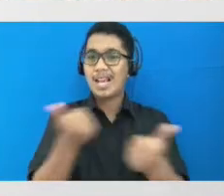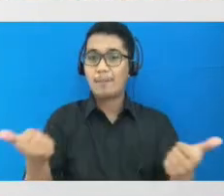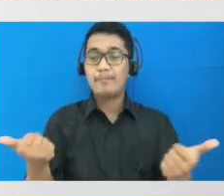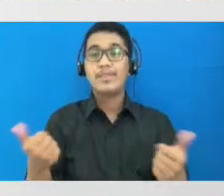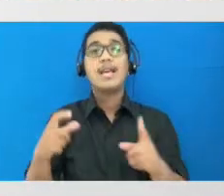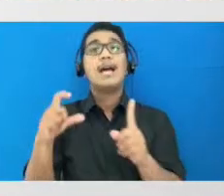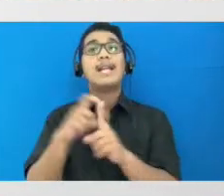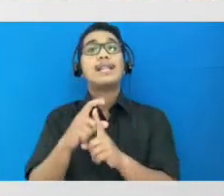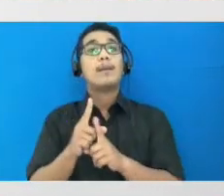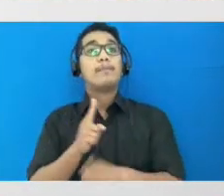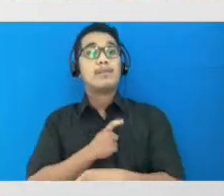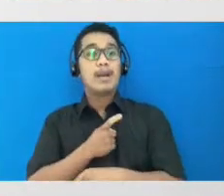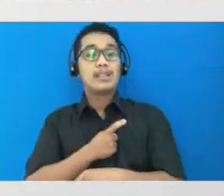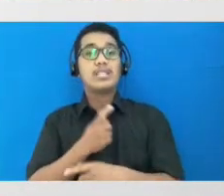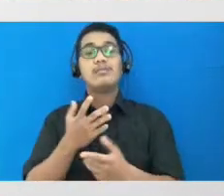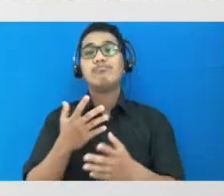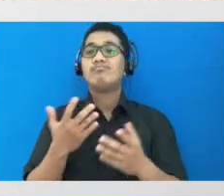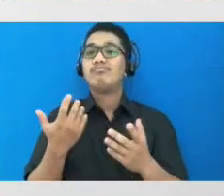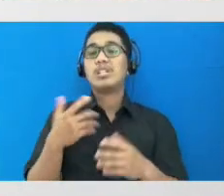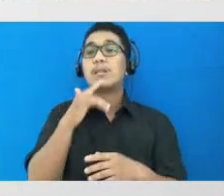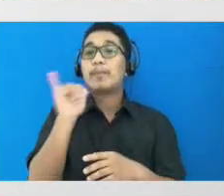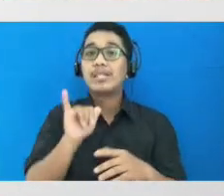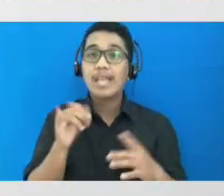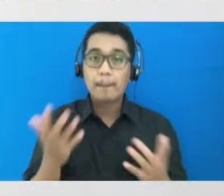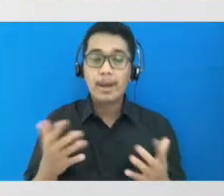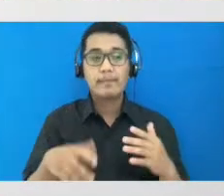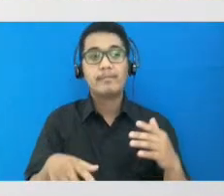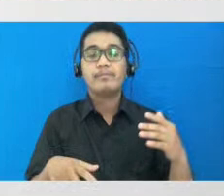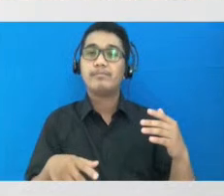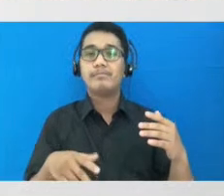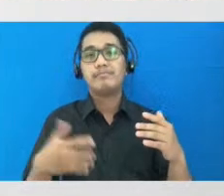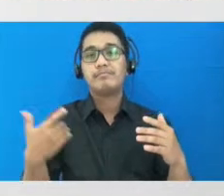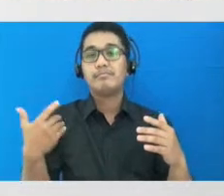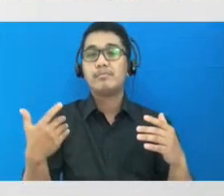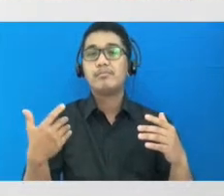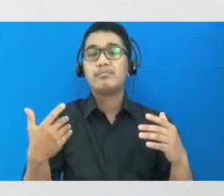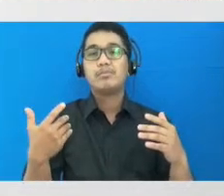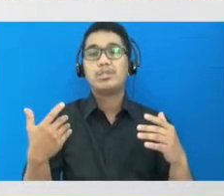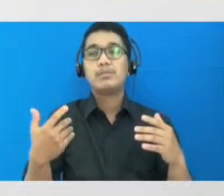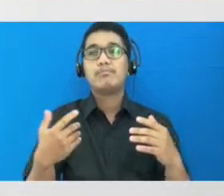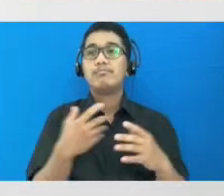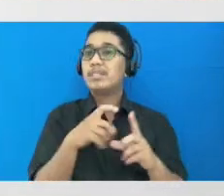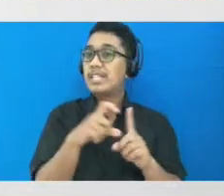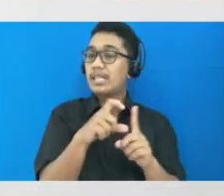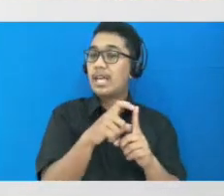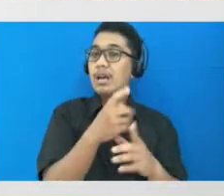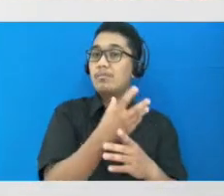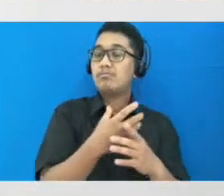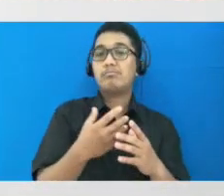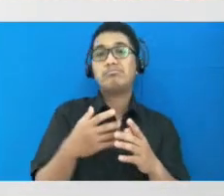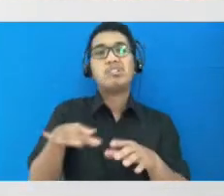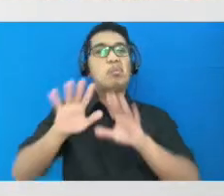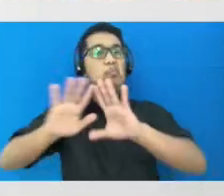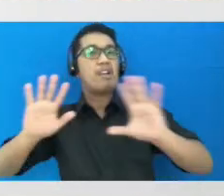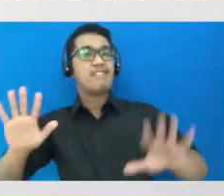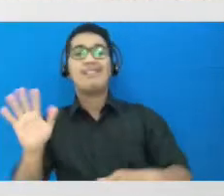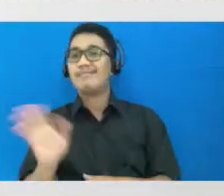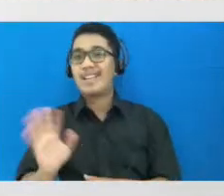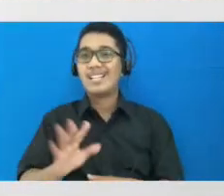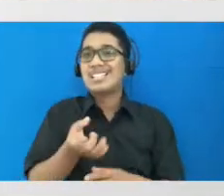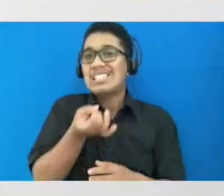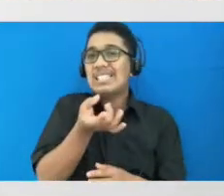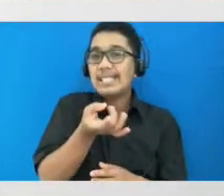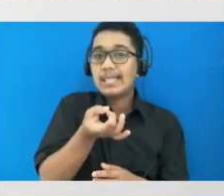itu nggak banyak, nah, dan itu-itu aja, dan nggak terlalu luas lah, nggak ratusan ataupun apalagi ribuan. Ya